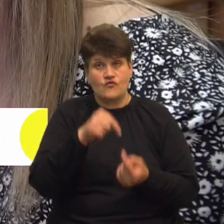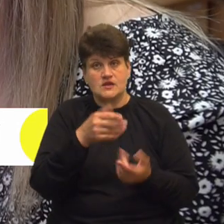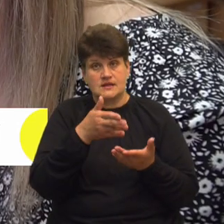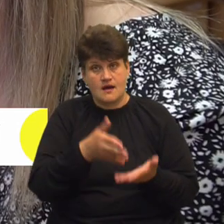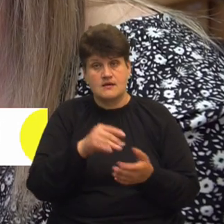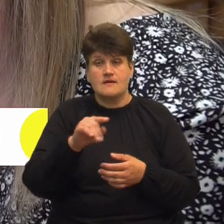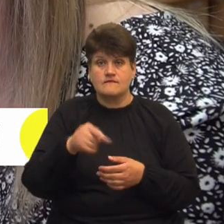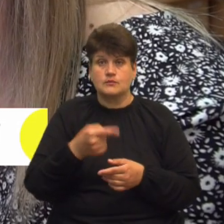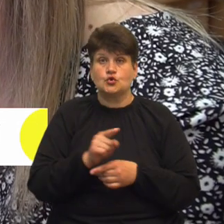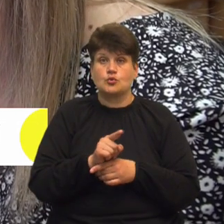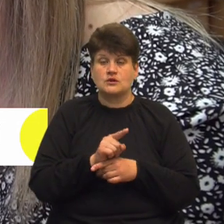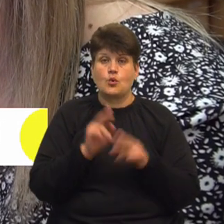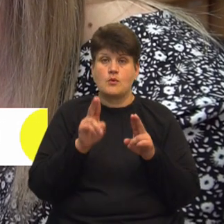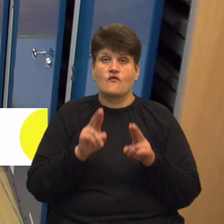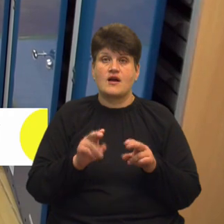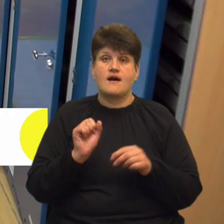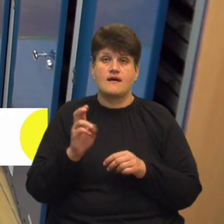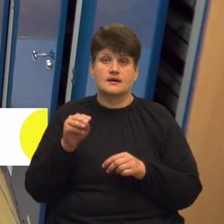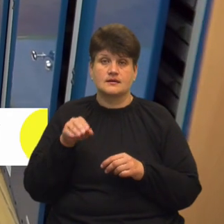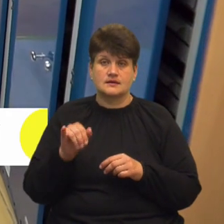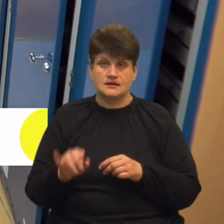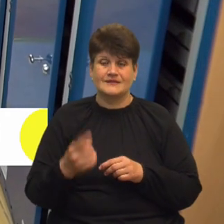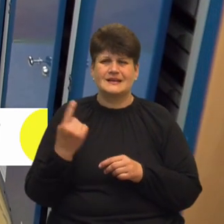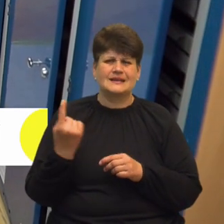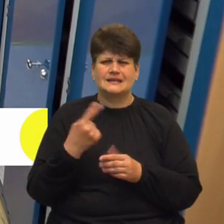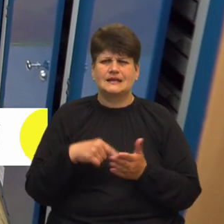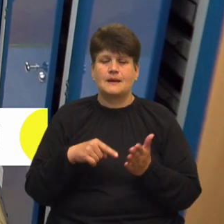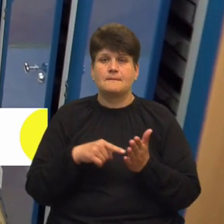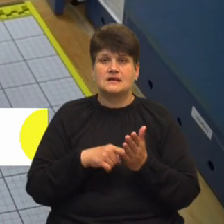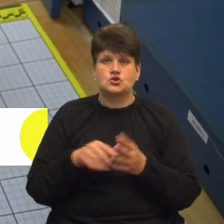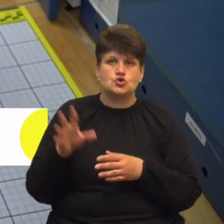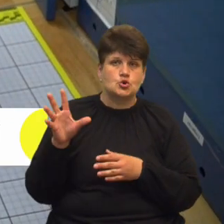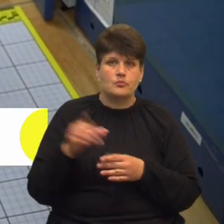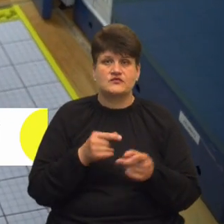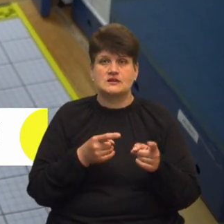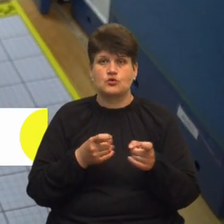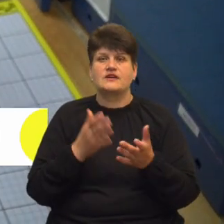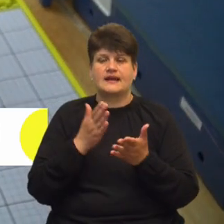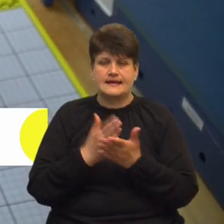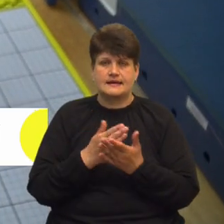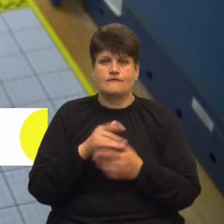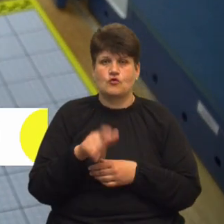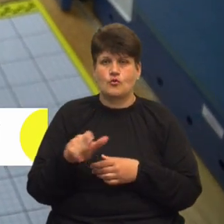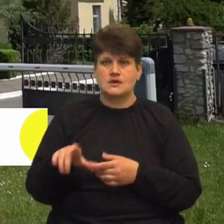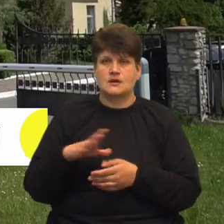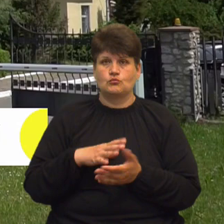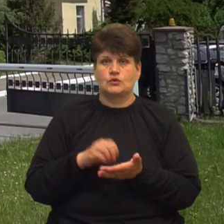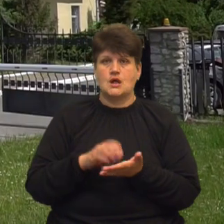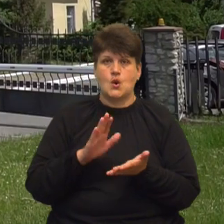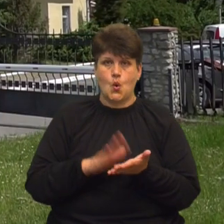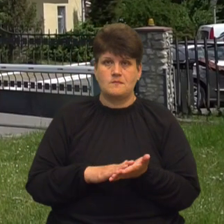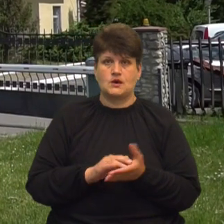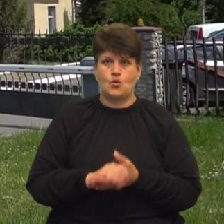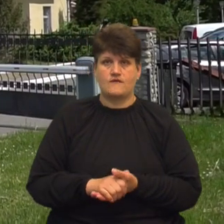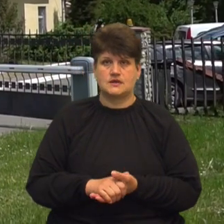вимогам нормативно-правових актів. Основна мета єдиного реєстру зброї – щоб вся зброя, яка є наразі у громадян, була облікована, пояснюють у